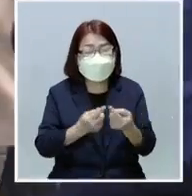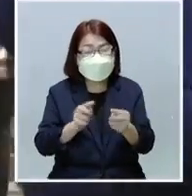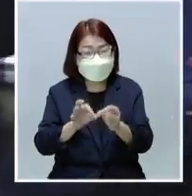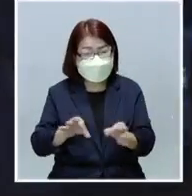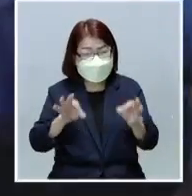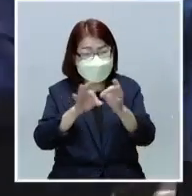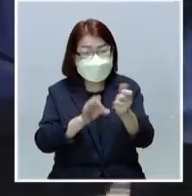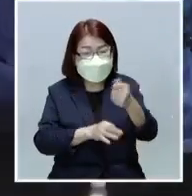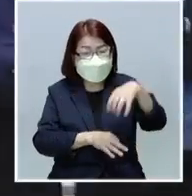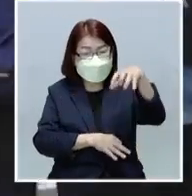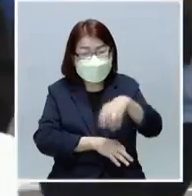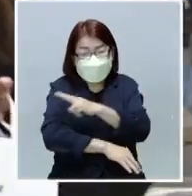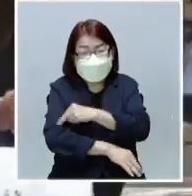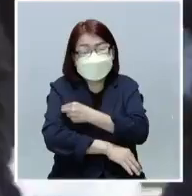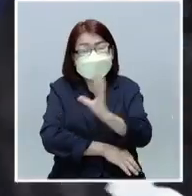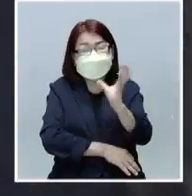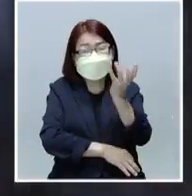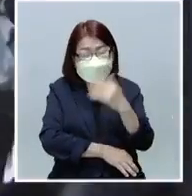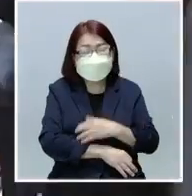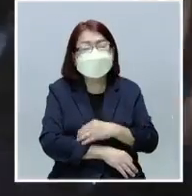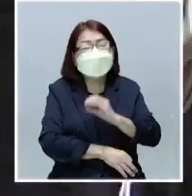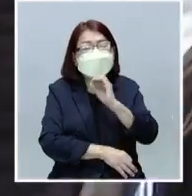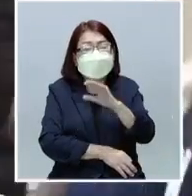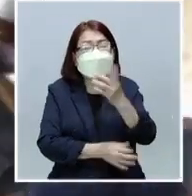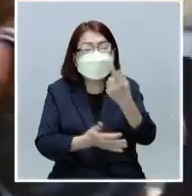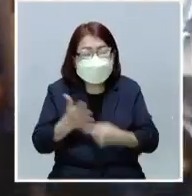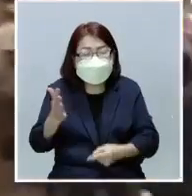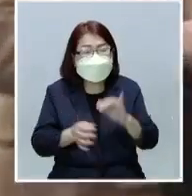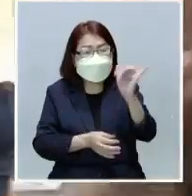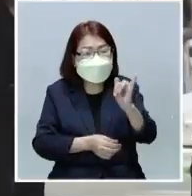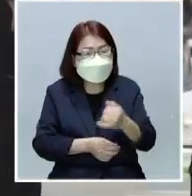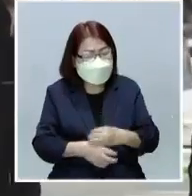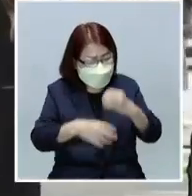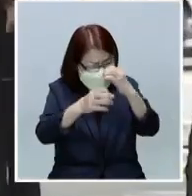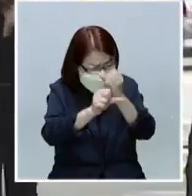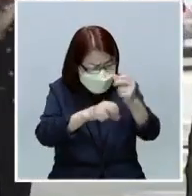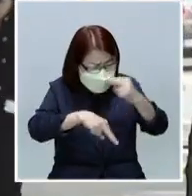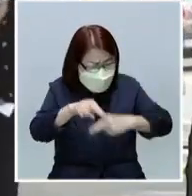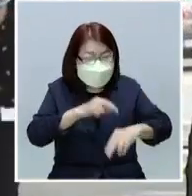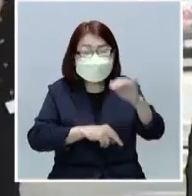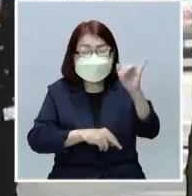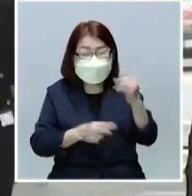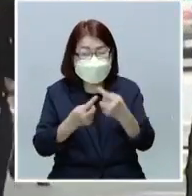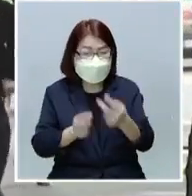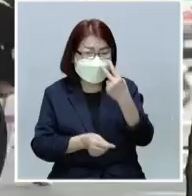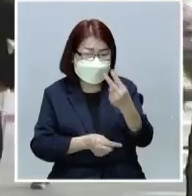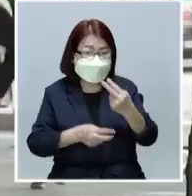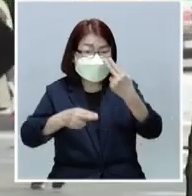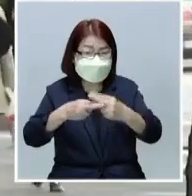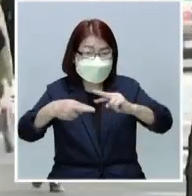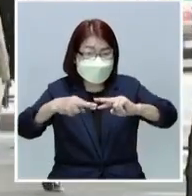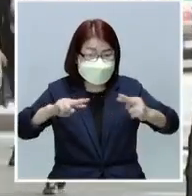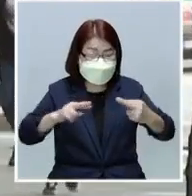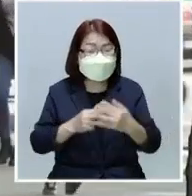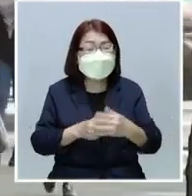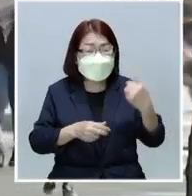ค่ะทางองค์การอนามัยโลกยังไม่ได้ออกมาเคลื่อนไหวหรือว่าดูคุณสมบัติต่างๆของสายพันธุ์นี้แล้วก็เนื่องจากว่าสายพันธุ์นี้ค่